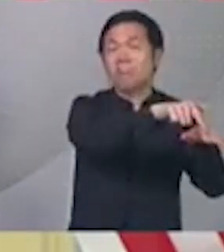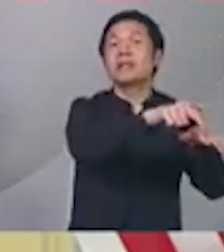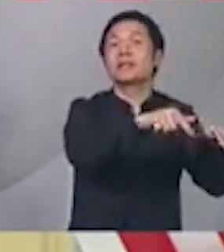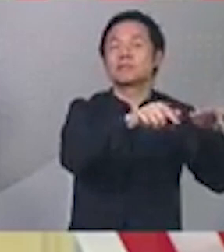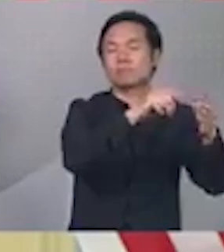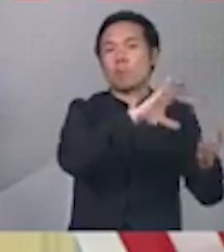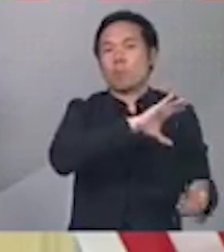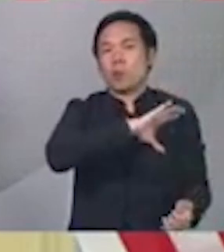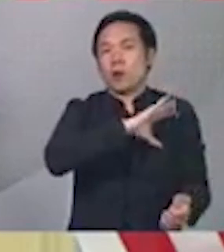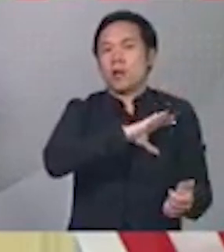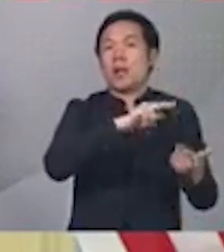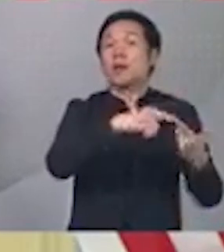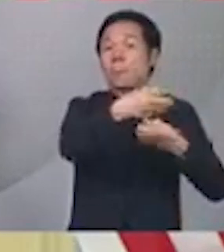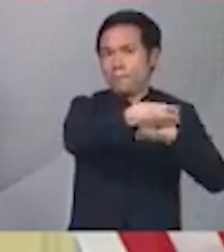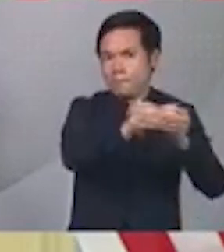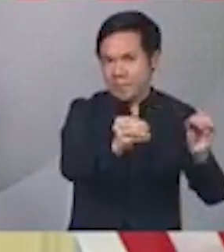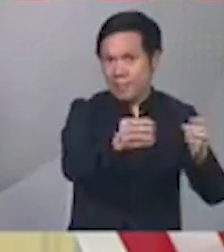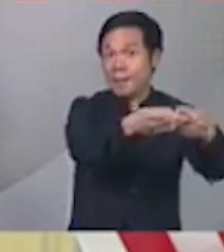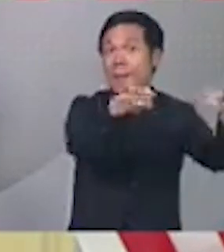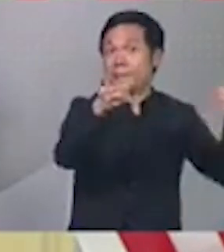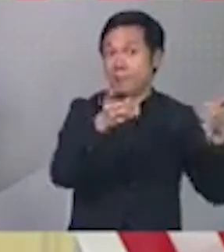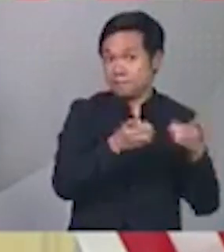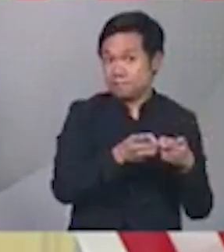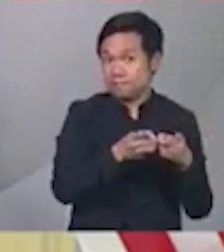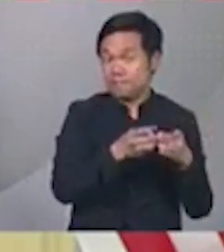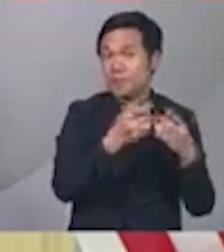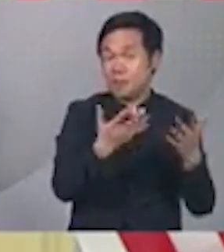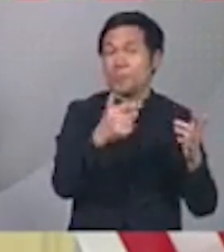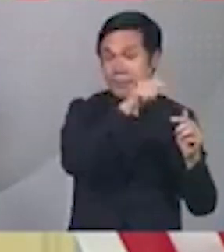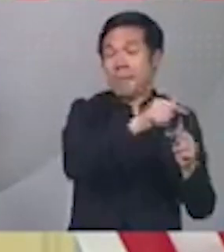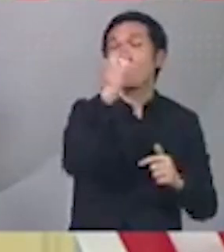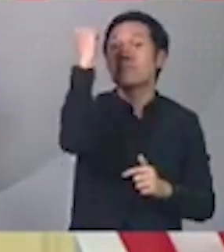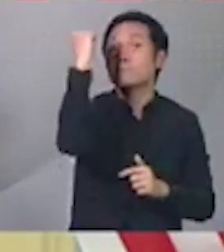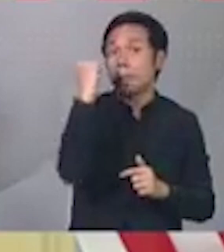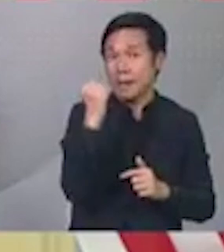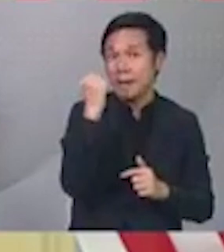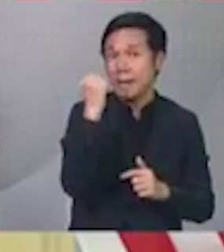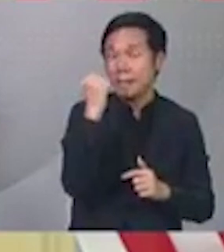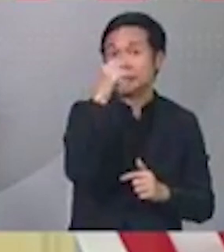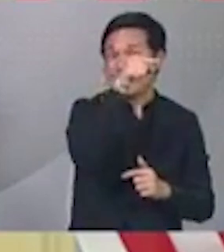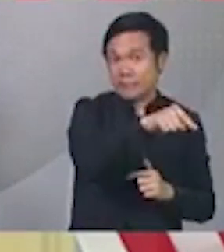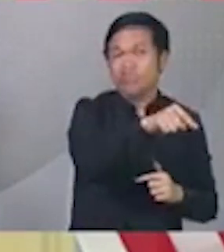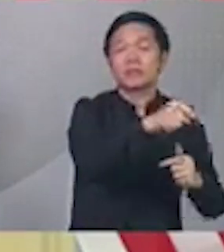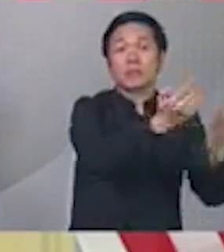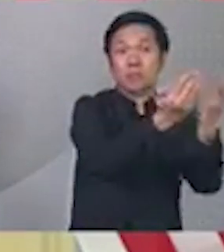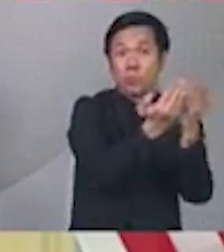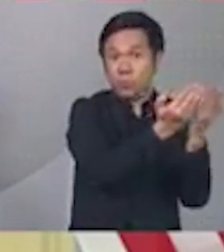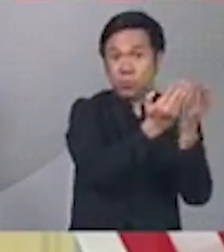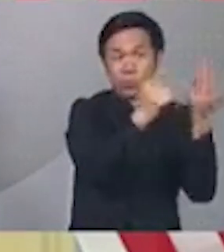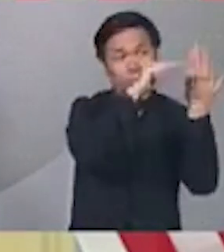daerah pas yang sama akan membawa pulang pelajar-pelajar daripada